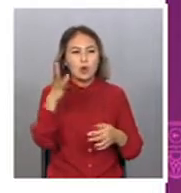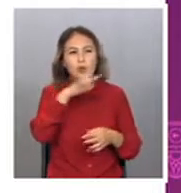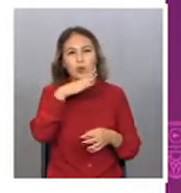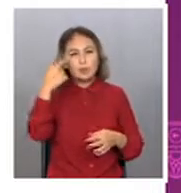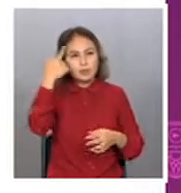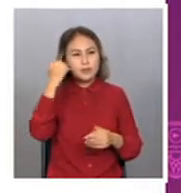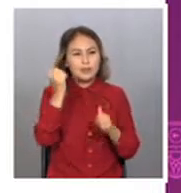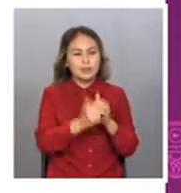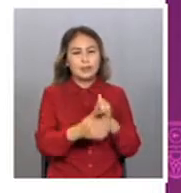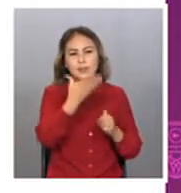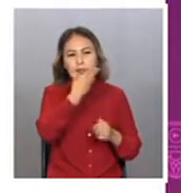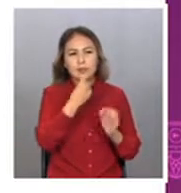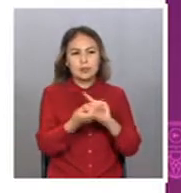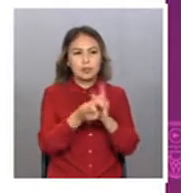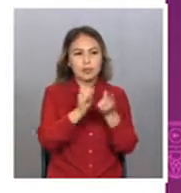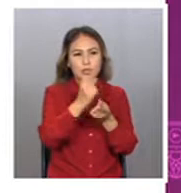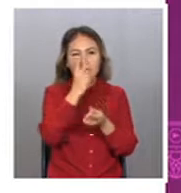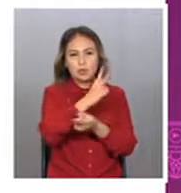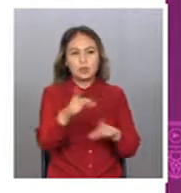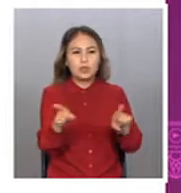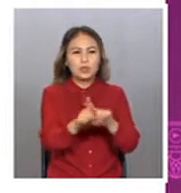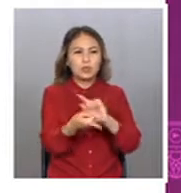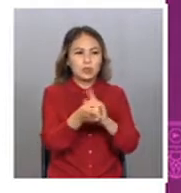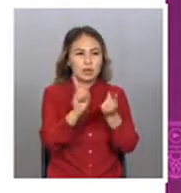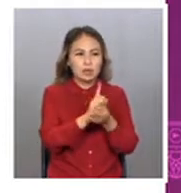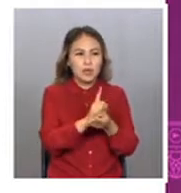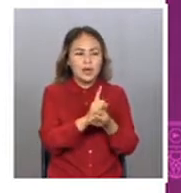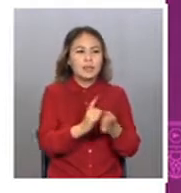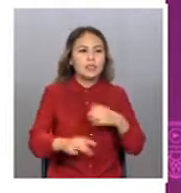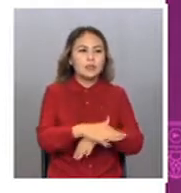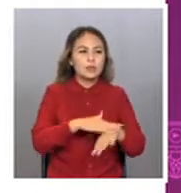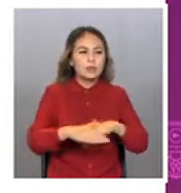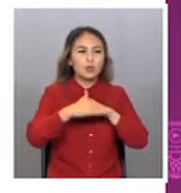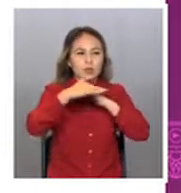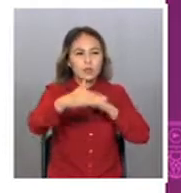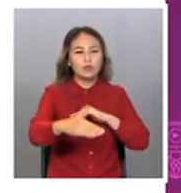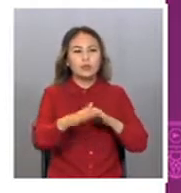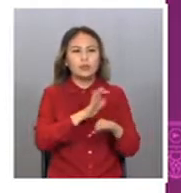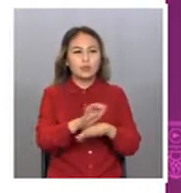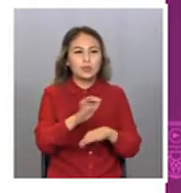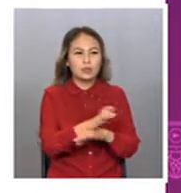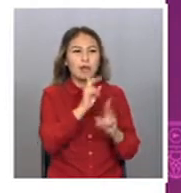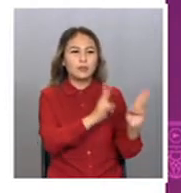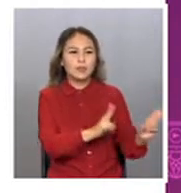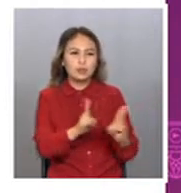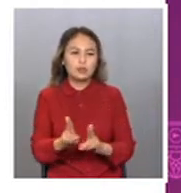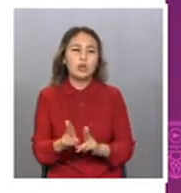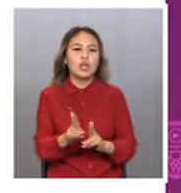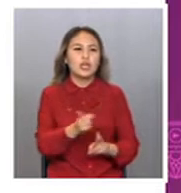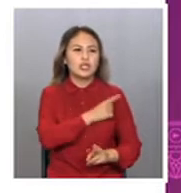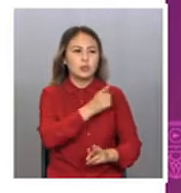білген сайын сәнге деген көз қарасы да өзгеріп отырады. Еліміздегі отандық өнімдерді